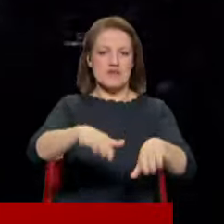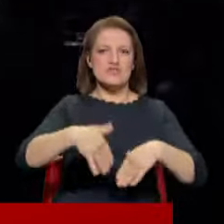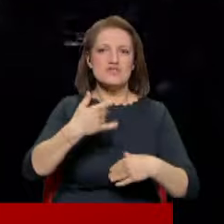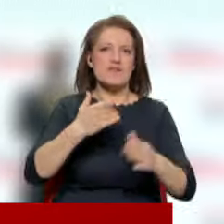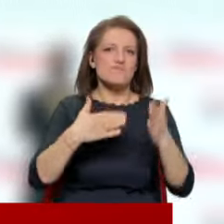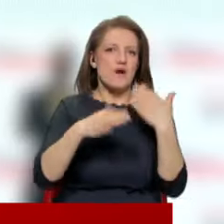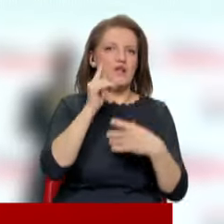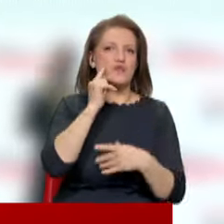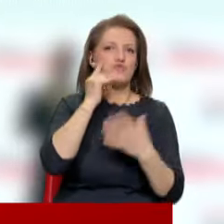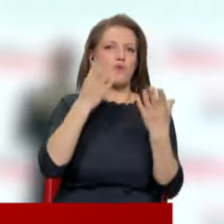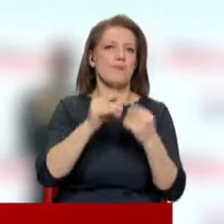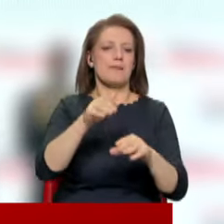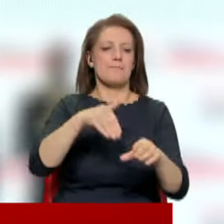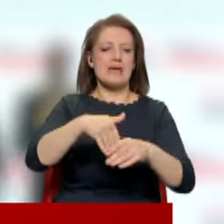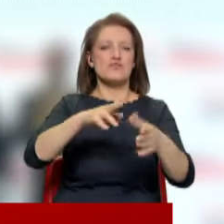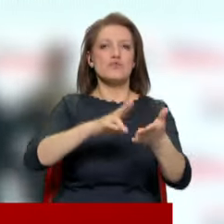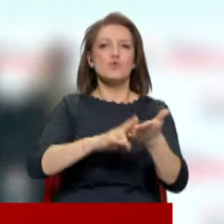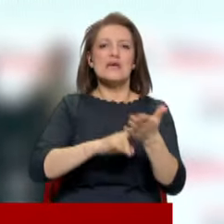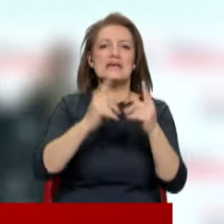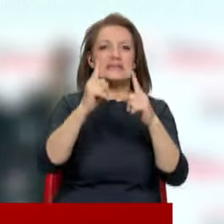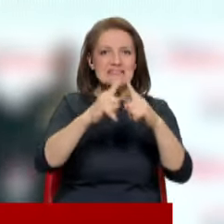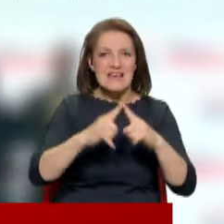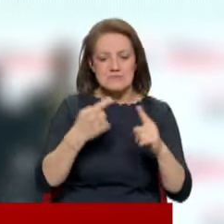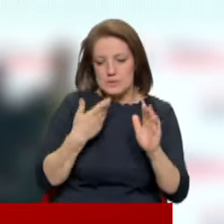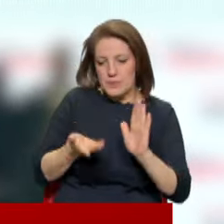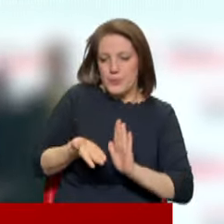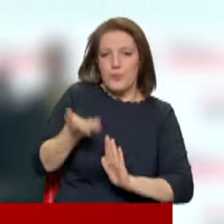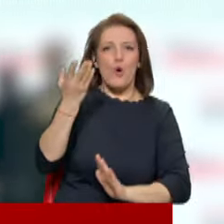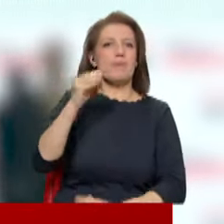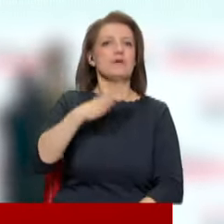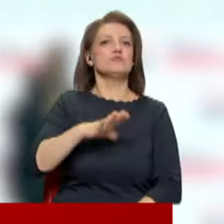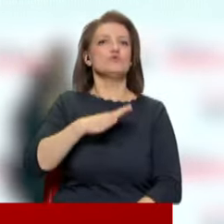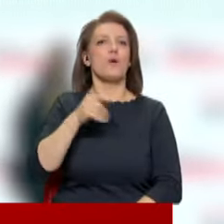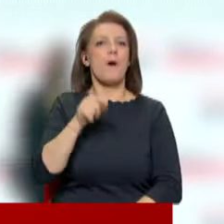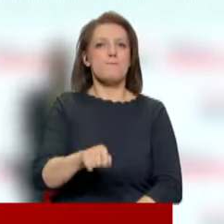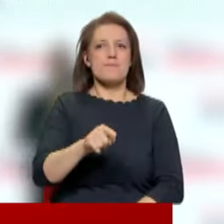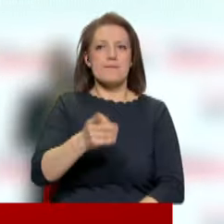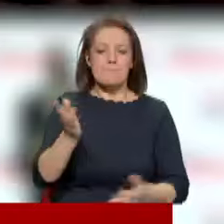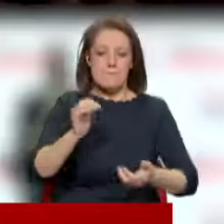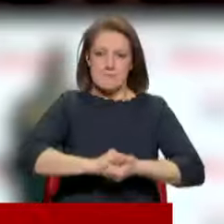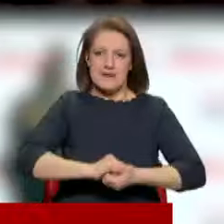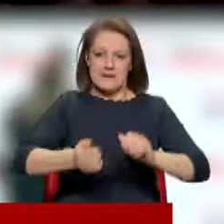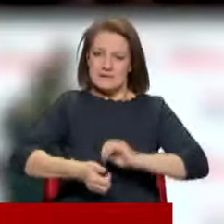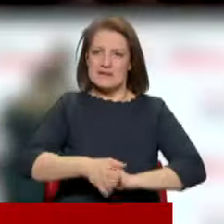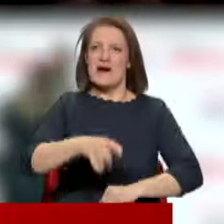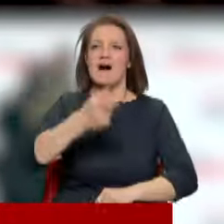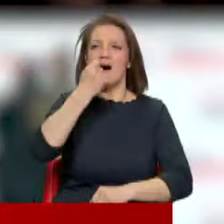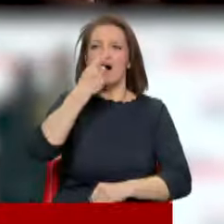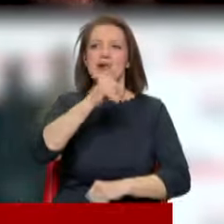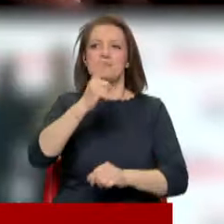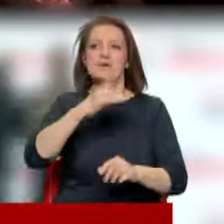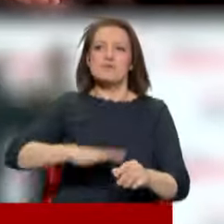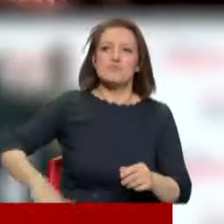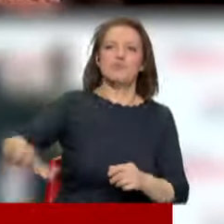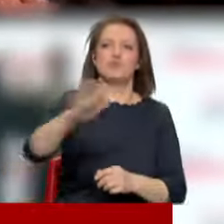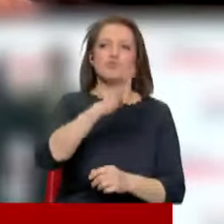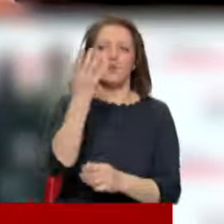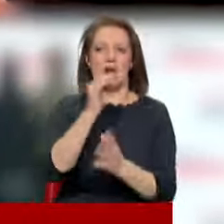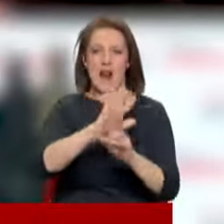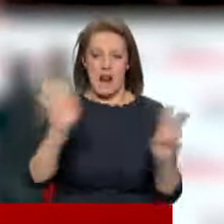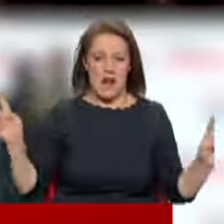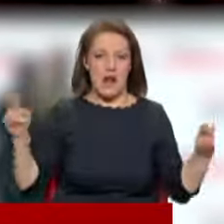çoğunluğu istedi. Meclis üyesi sayımızı artırmanızı istiyoruz. El ele verip Ankara'yı bir bütün olarak